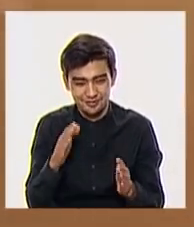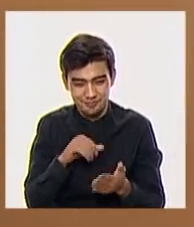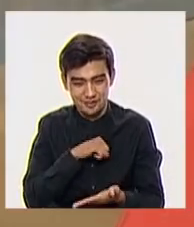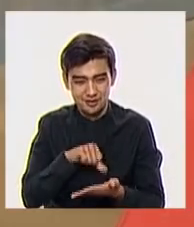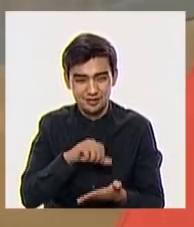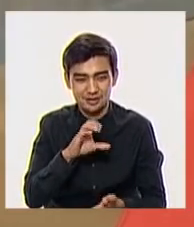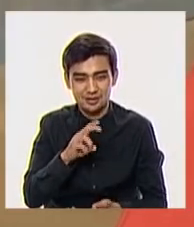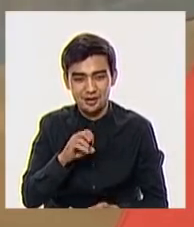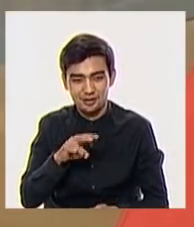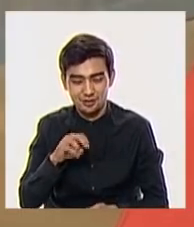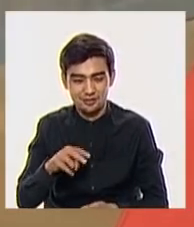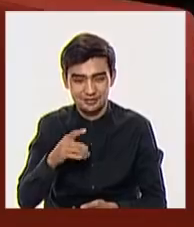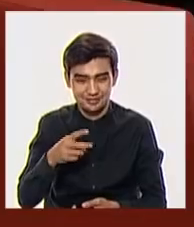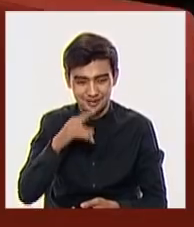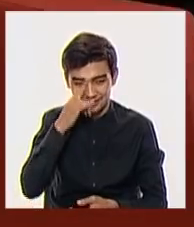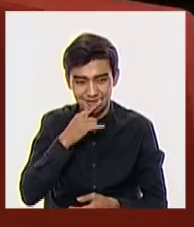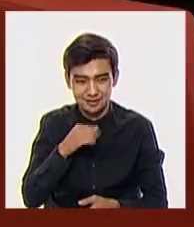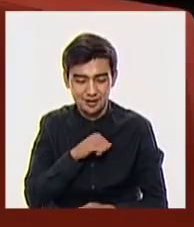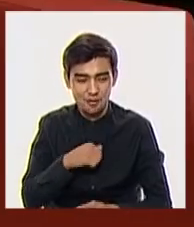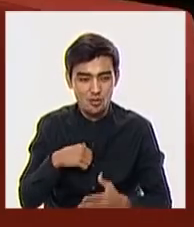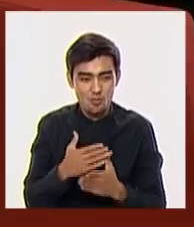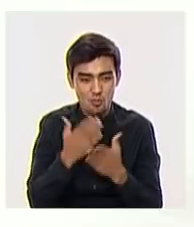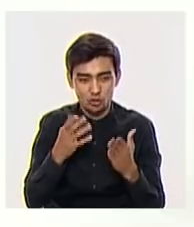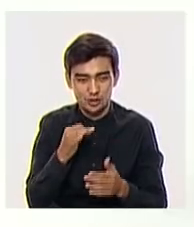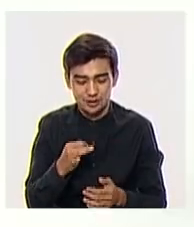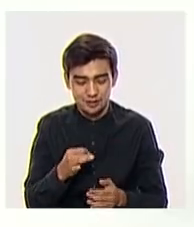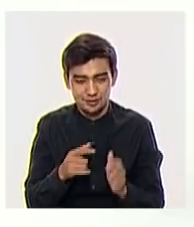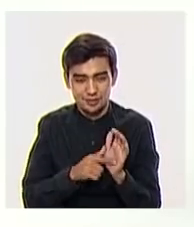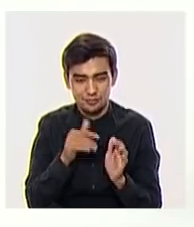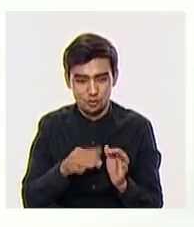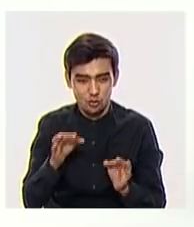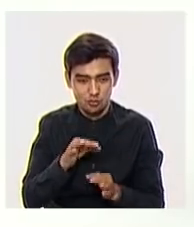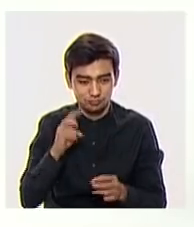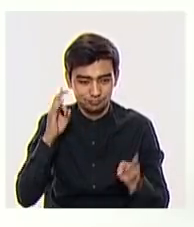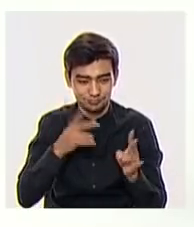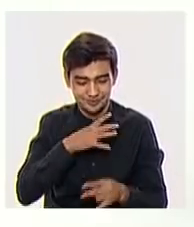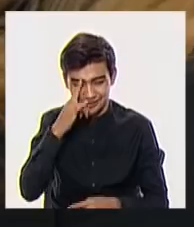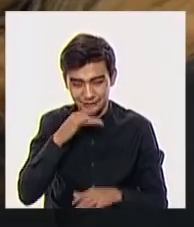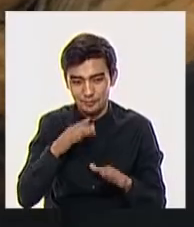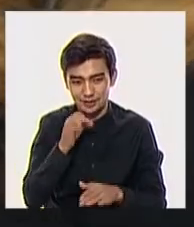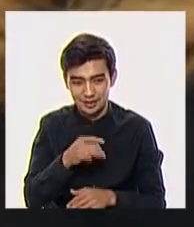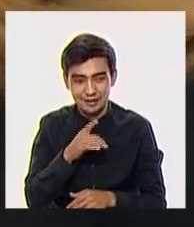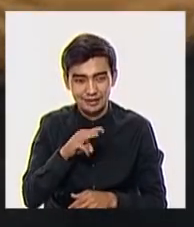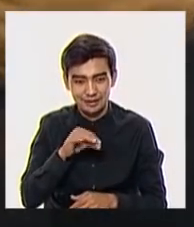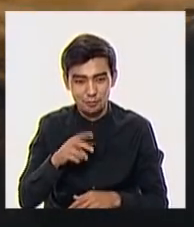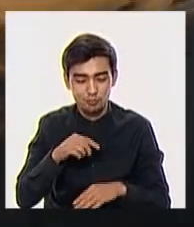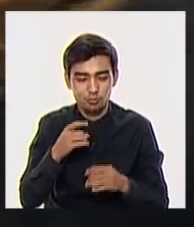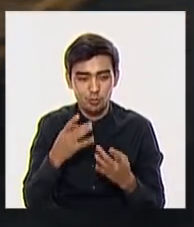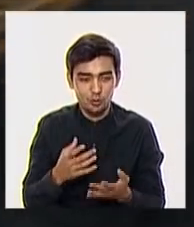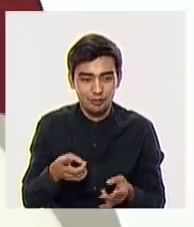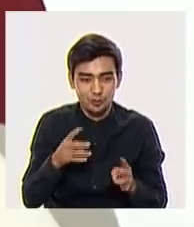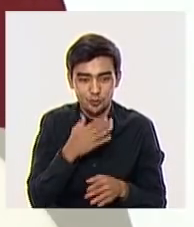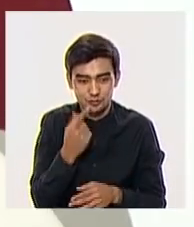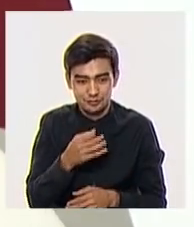скандалатты әні қазақстандықтар арасында ең көп әрі жиі тыңдалған туындыға айналған екен. Бұл жайт Тинаны бейжай